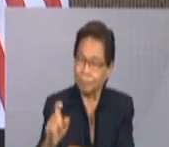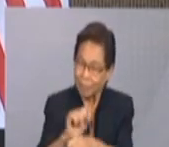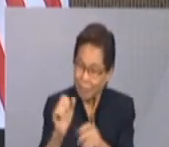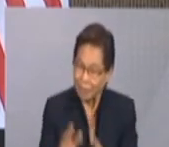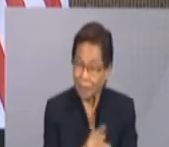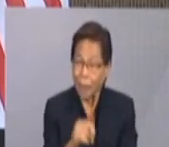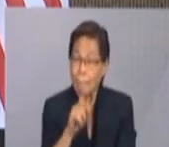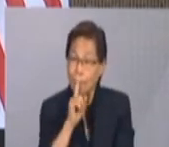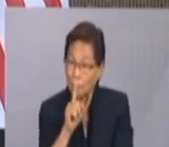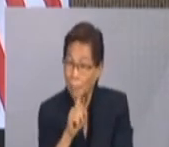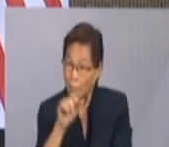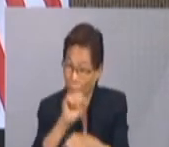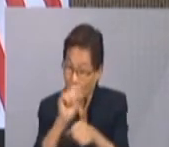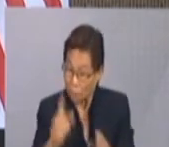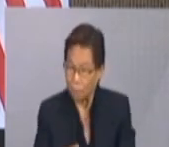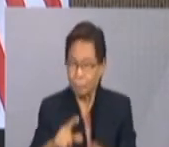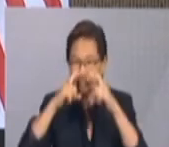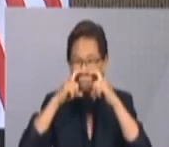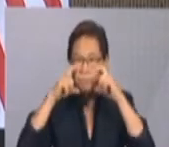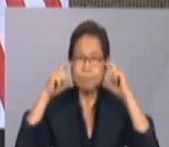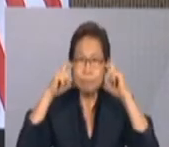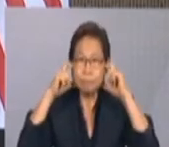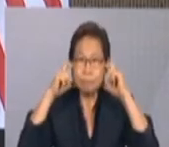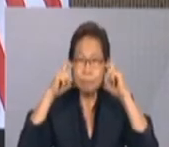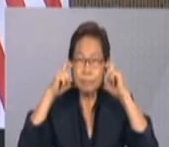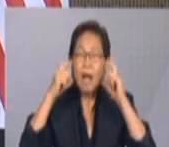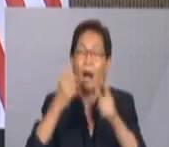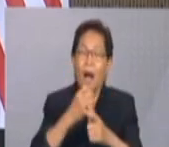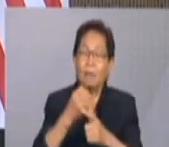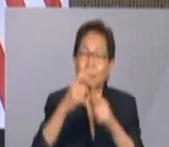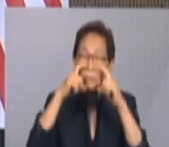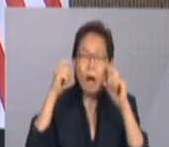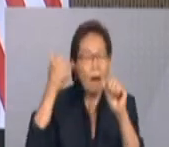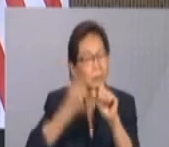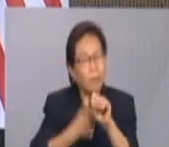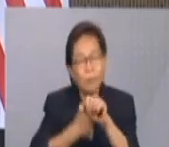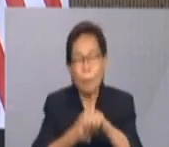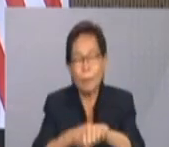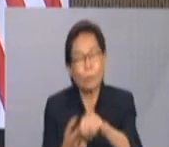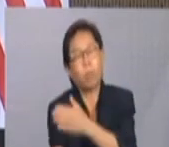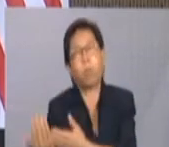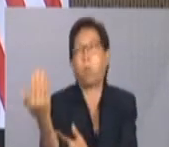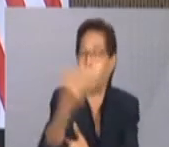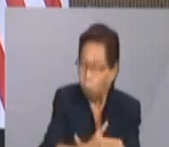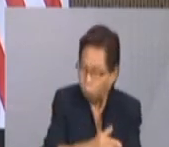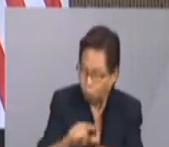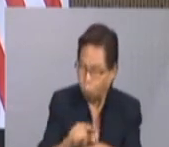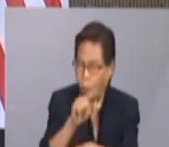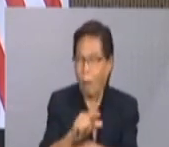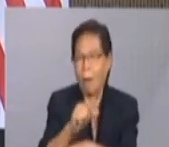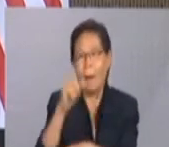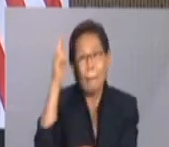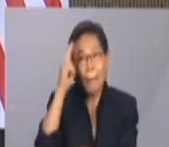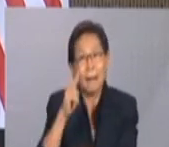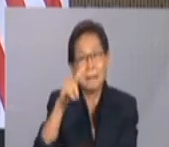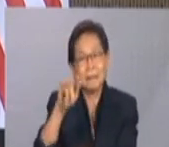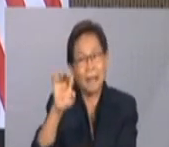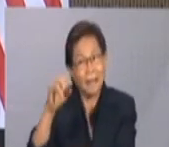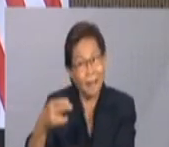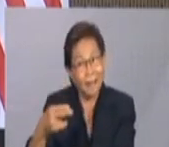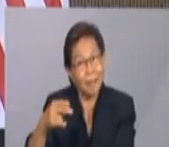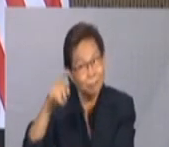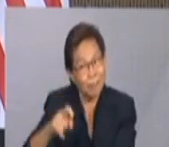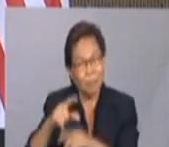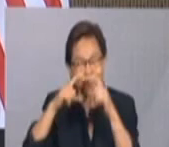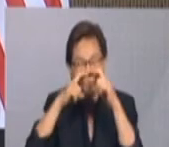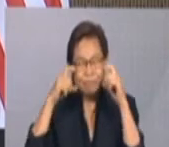pastikan mereka pakai topeng muka ini atau face masih setiap masa paksa lepon Kenapa kala vs Mas